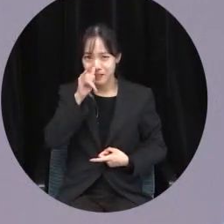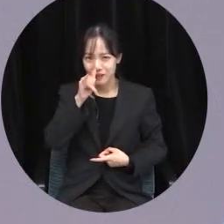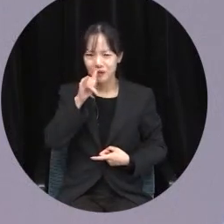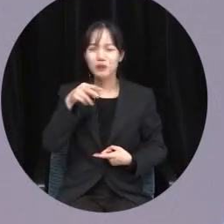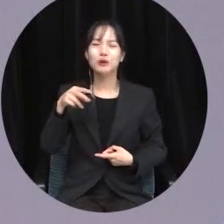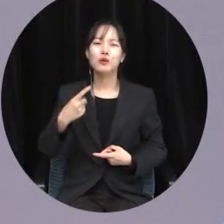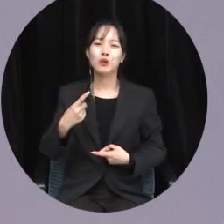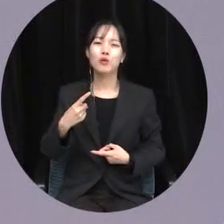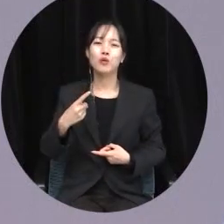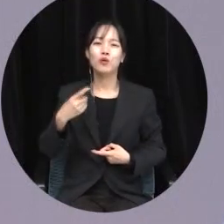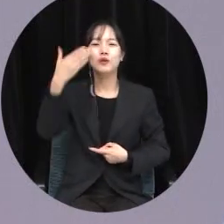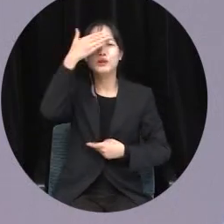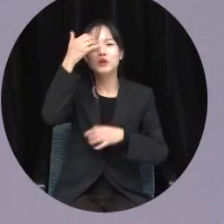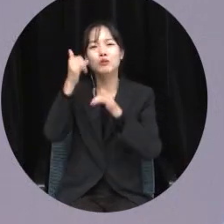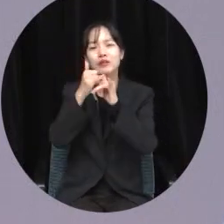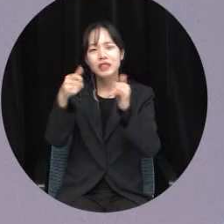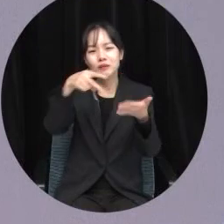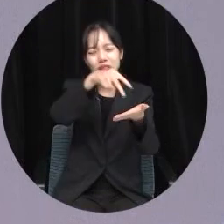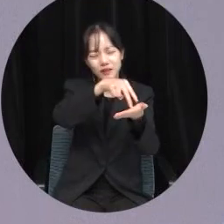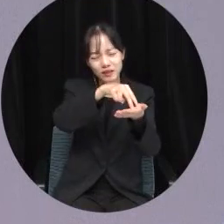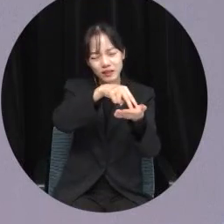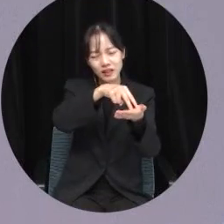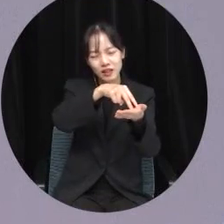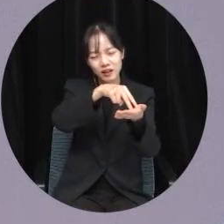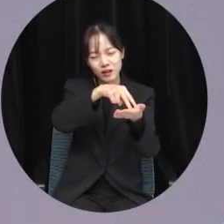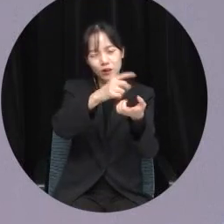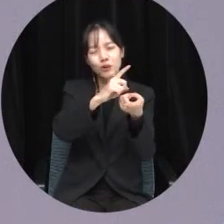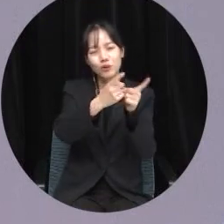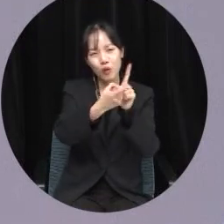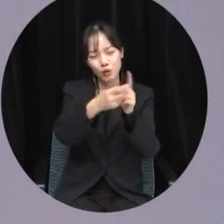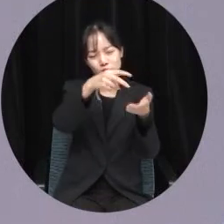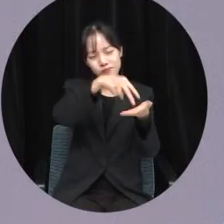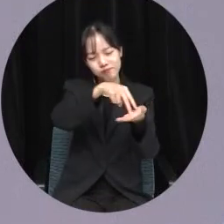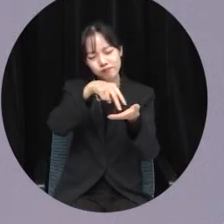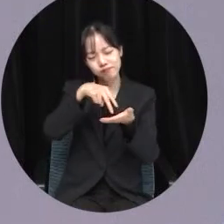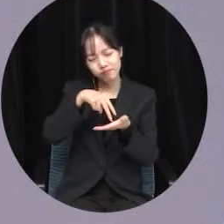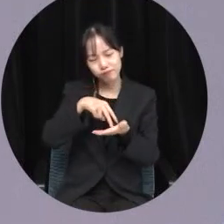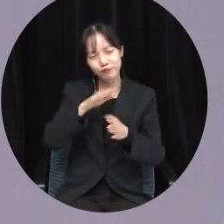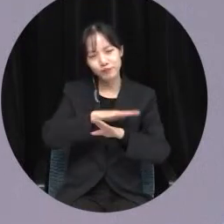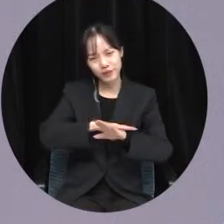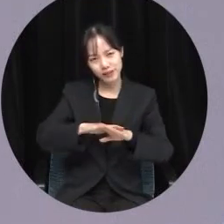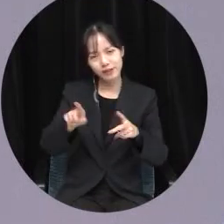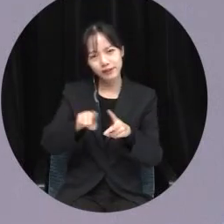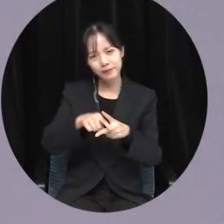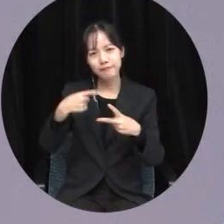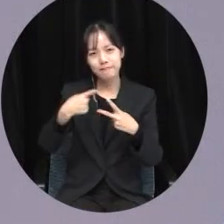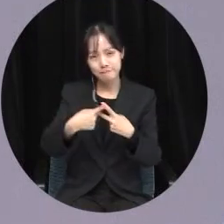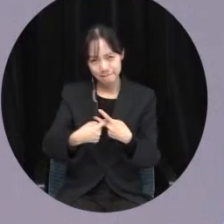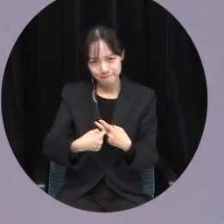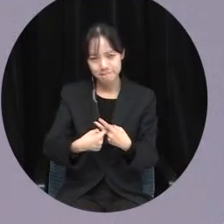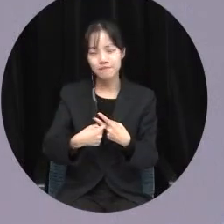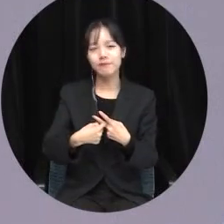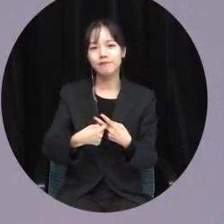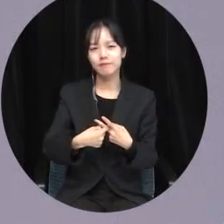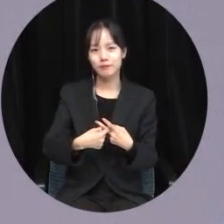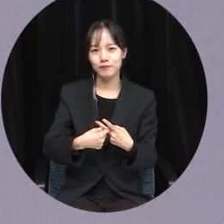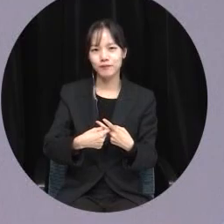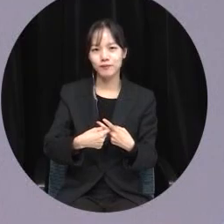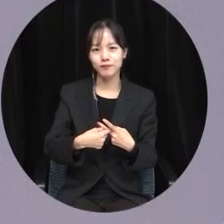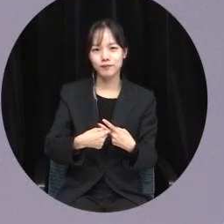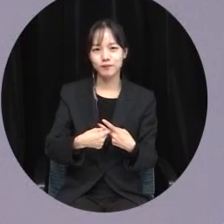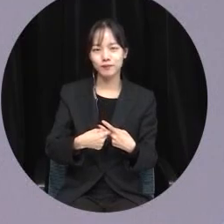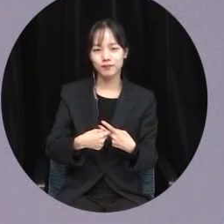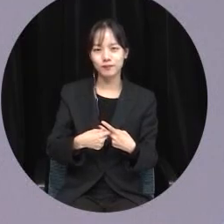이 입장들을 좀 고려하면서 지원과 국가의 이 기대를 제한할